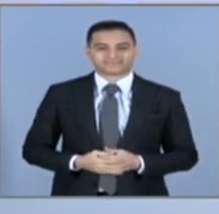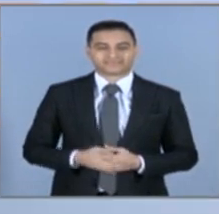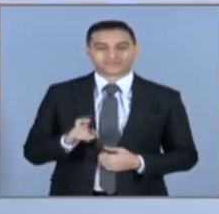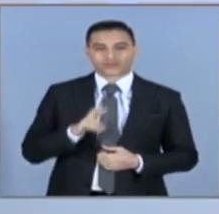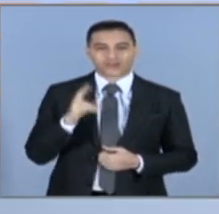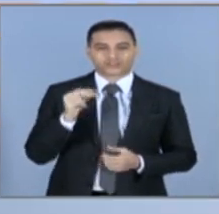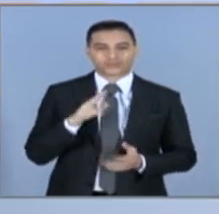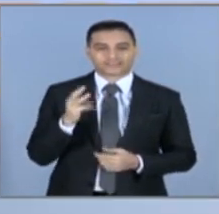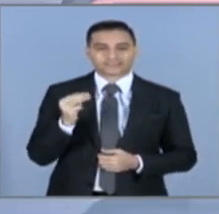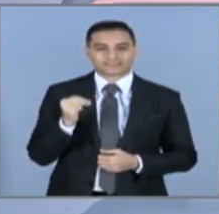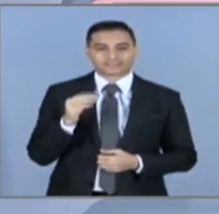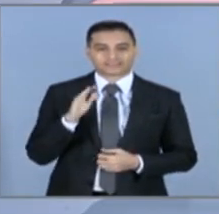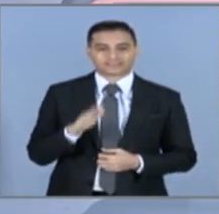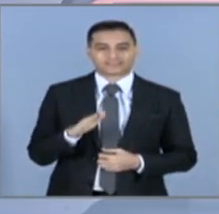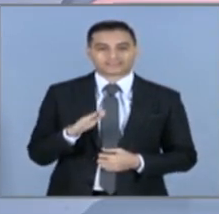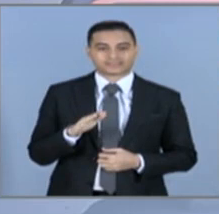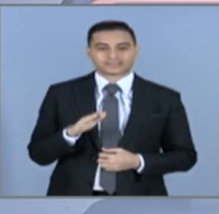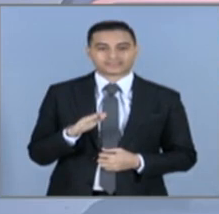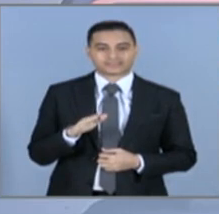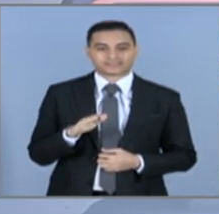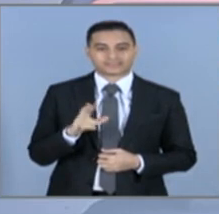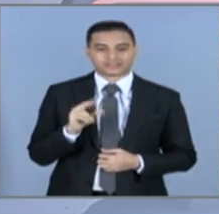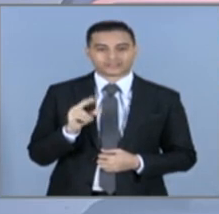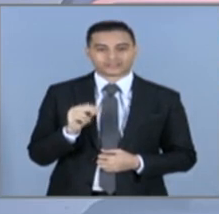سؤال ده 20 نقطة ولا 30 نقطة؟